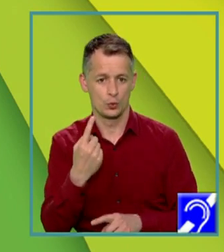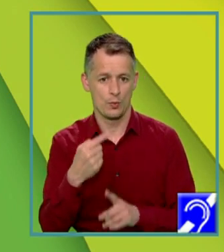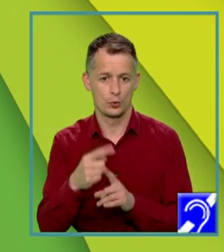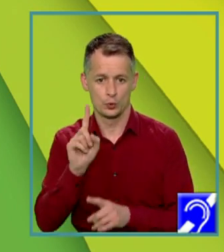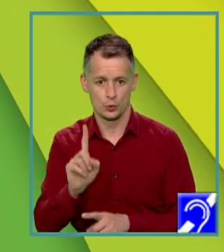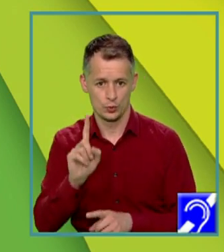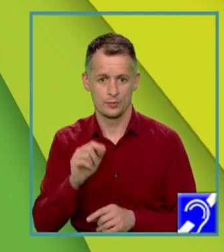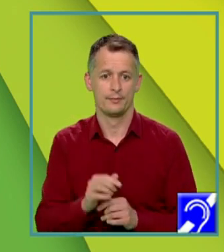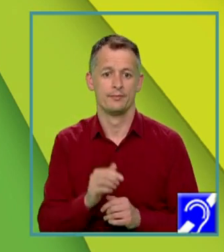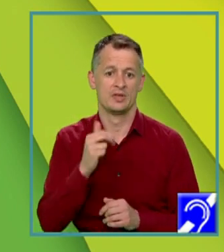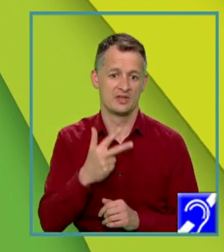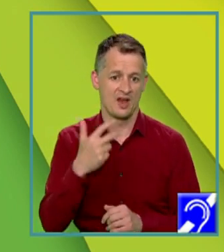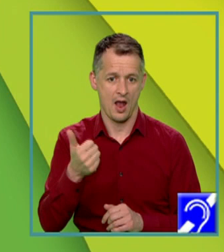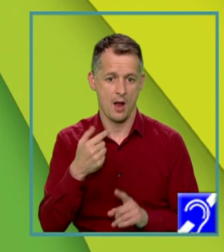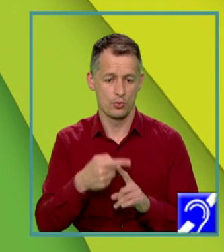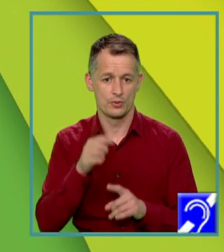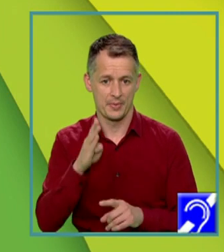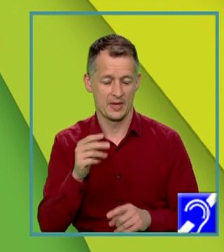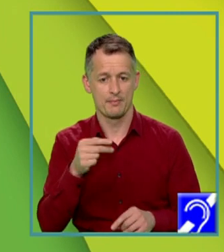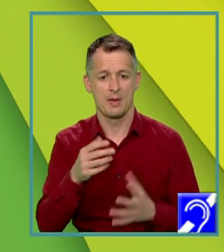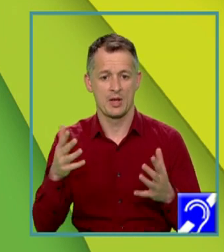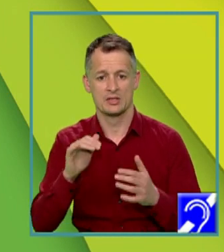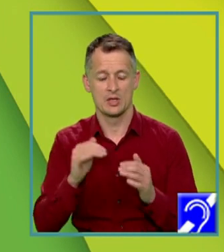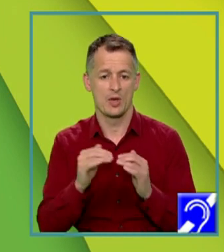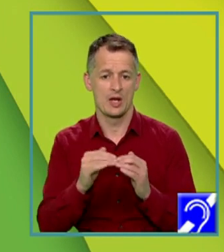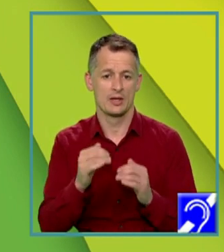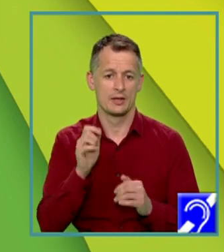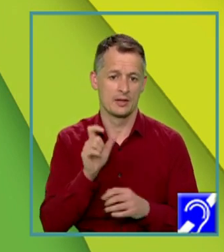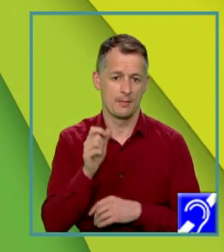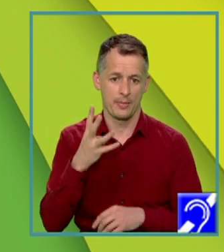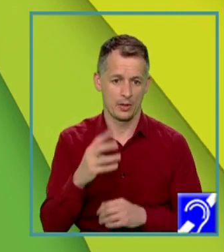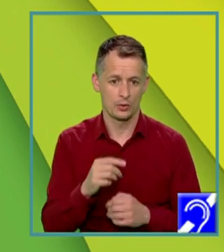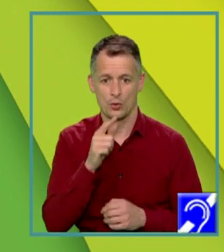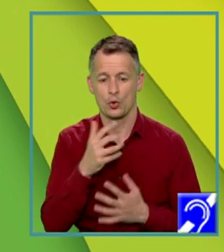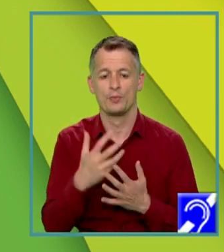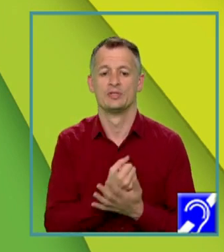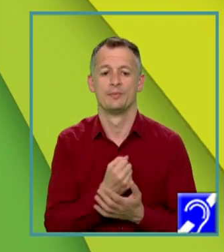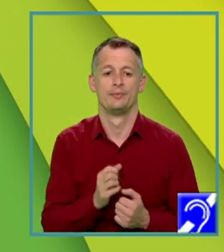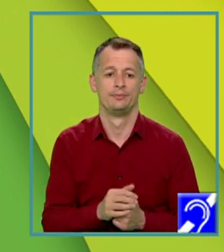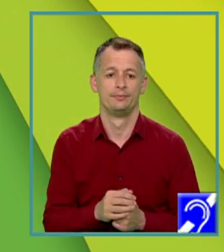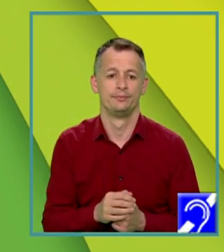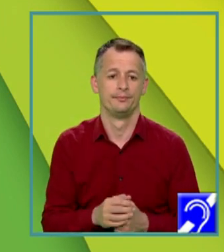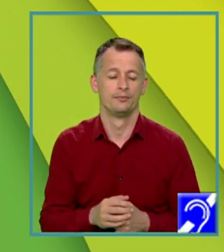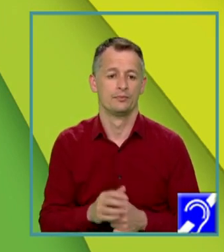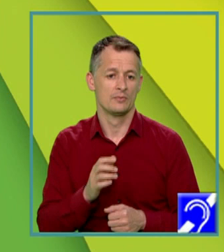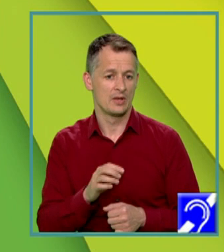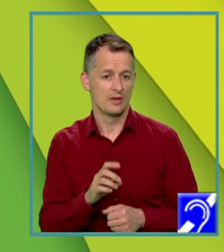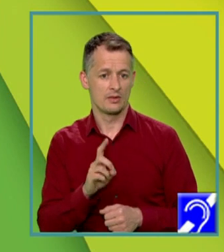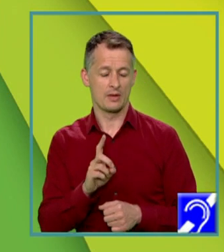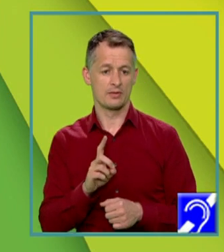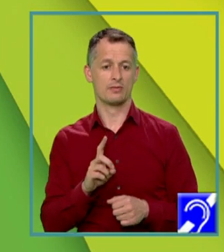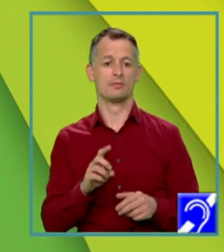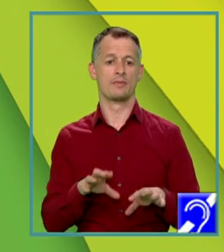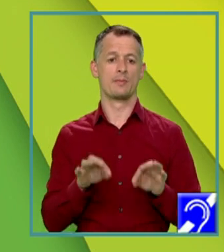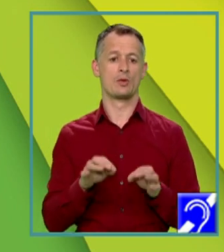adică 3-a plus b mai mare sau egal decât 4 de unde obținem determinantul matricei